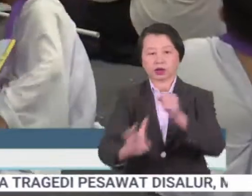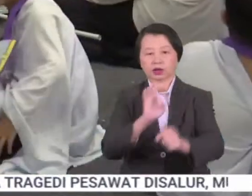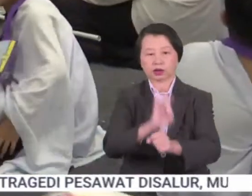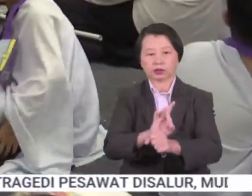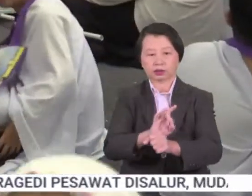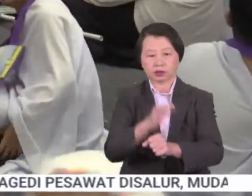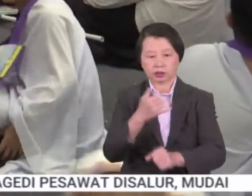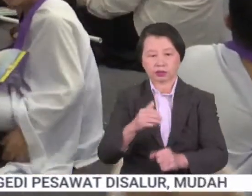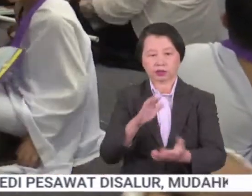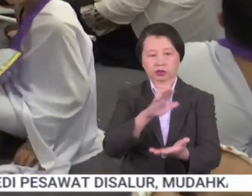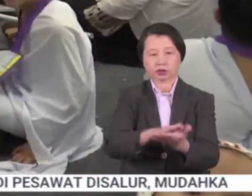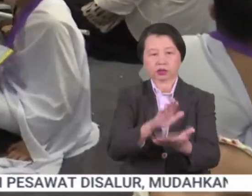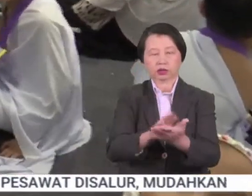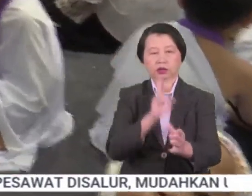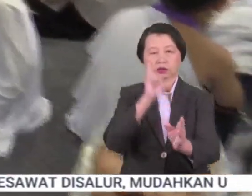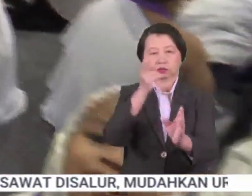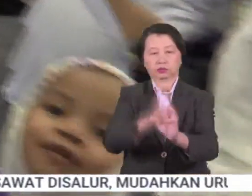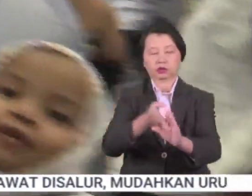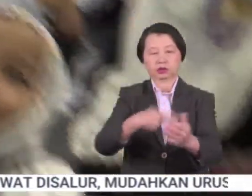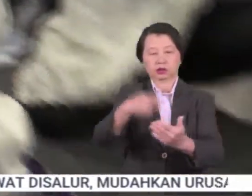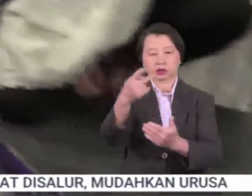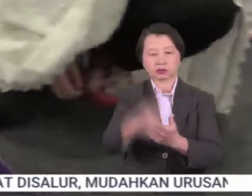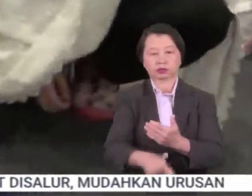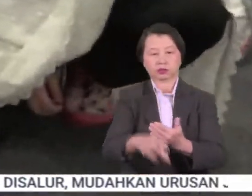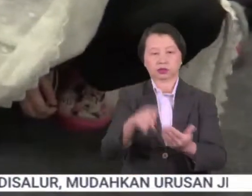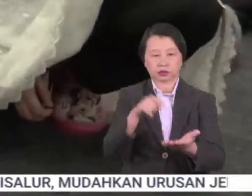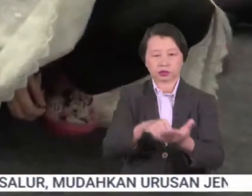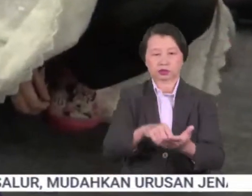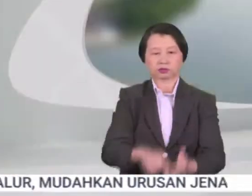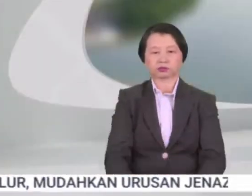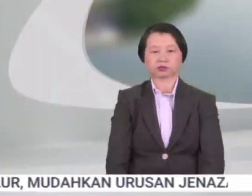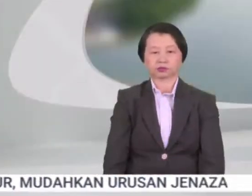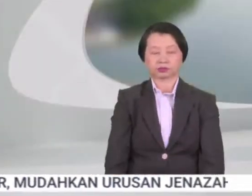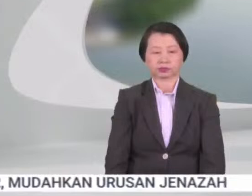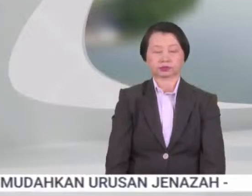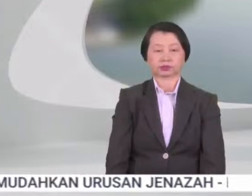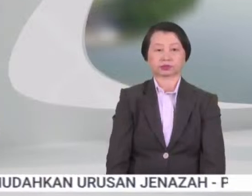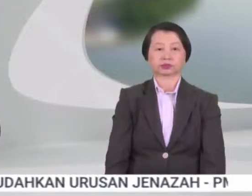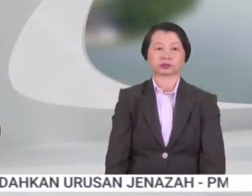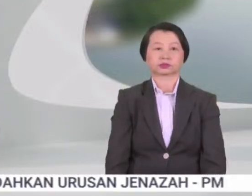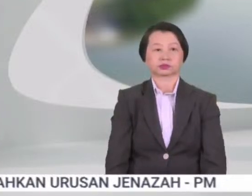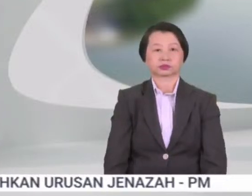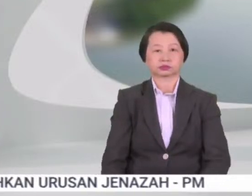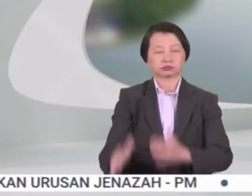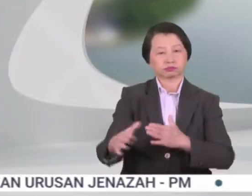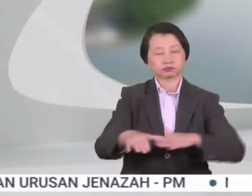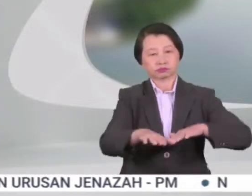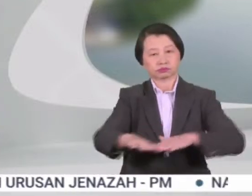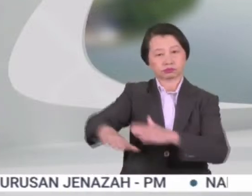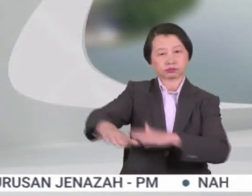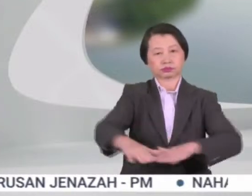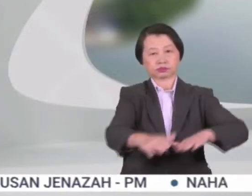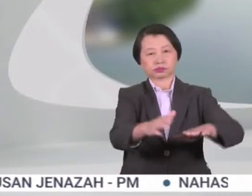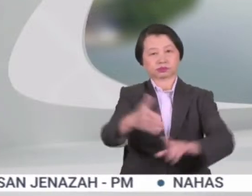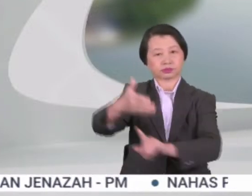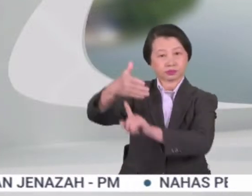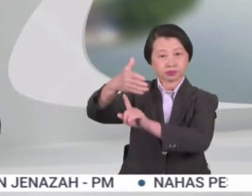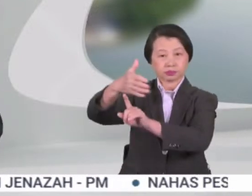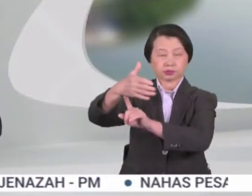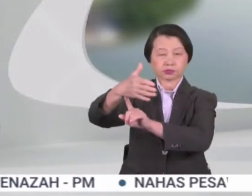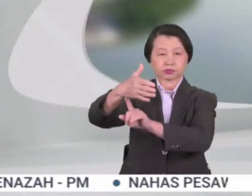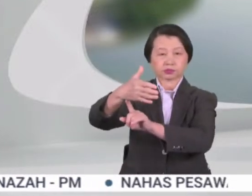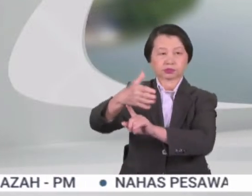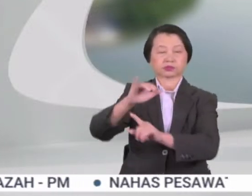dari 46 buah sekolah menyertai program simulasi ini konvoi Kembara Merdeka jalur Gemilang